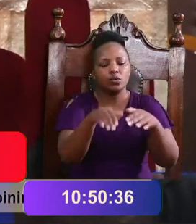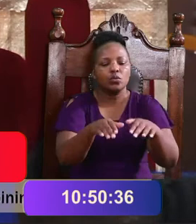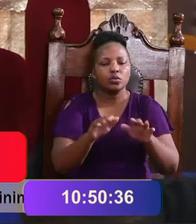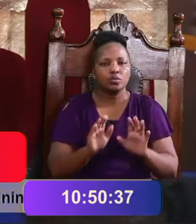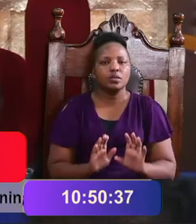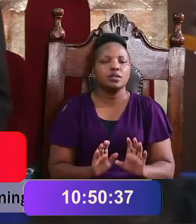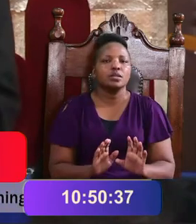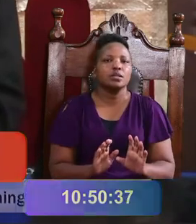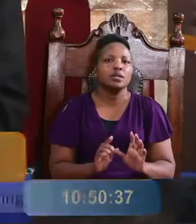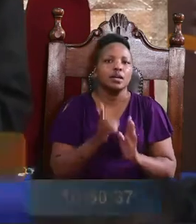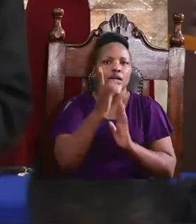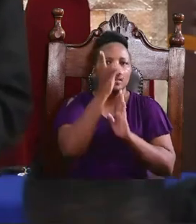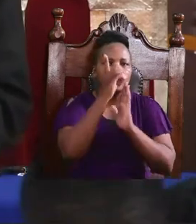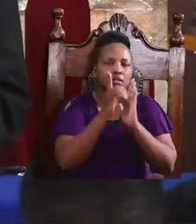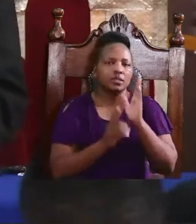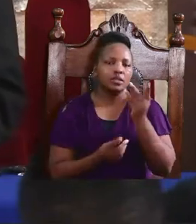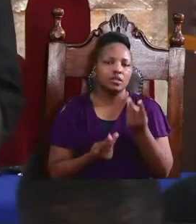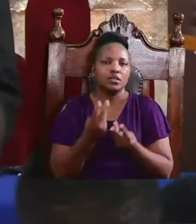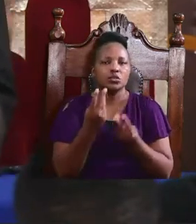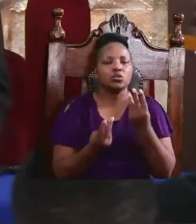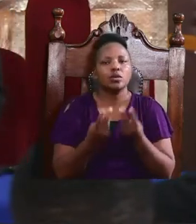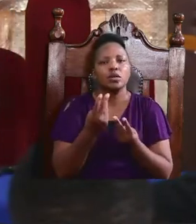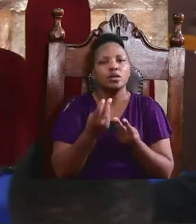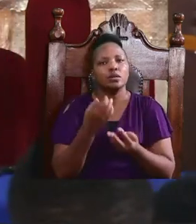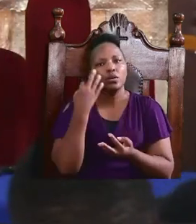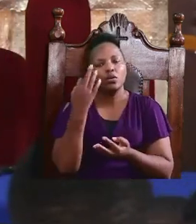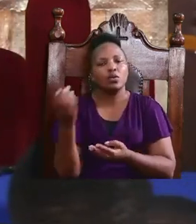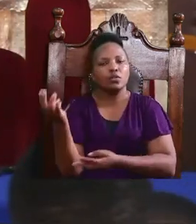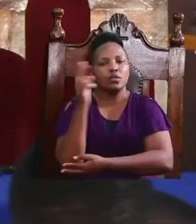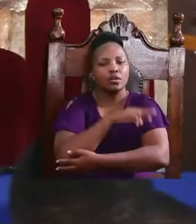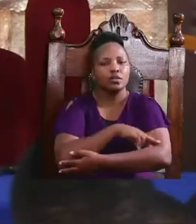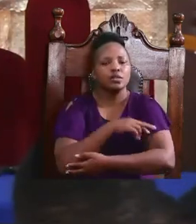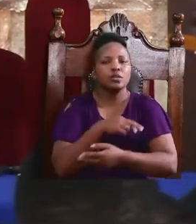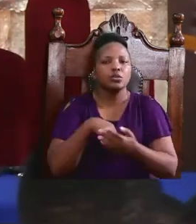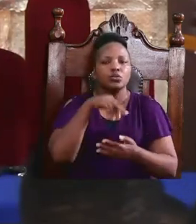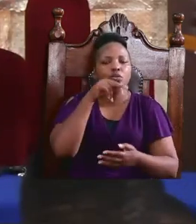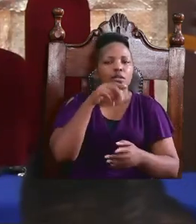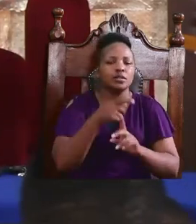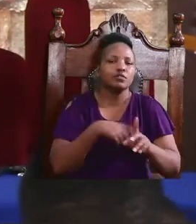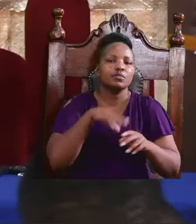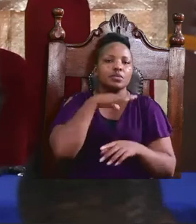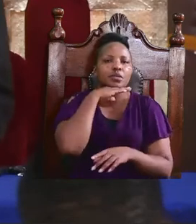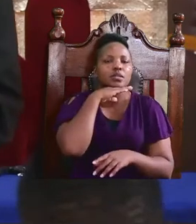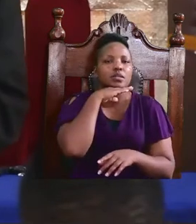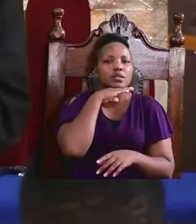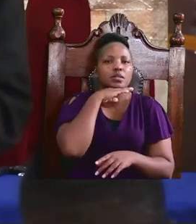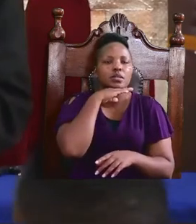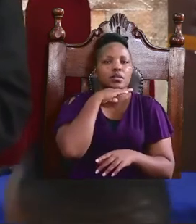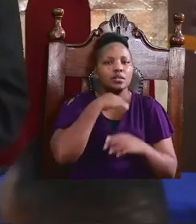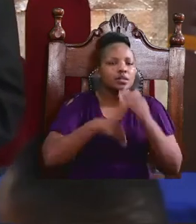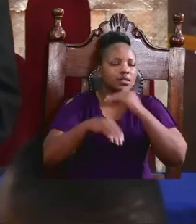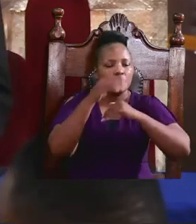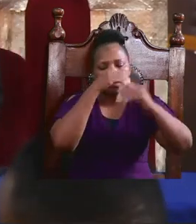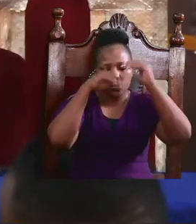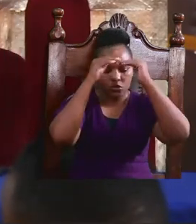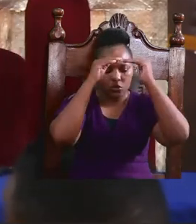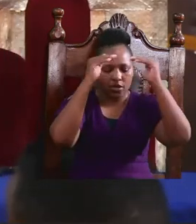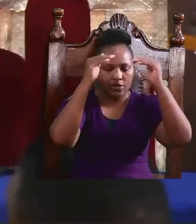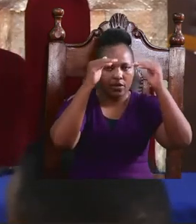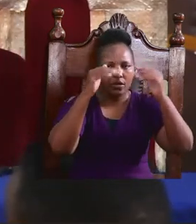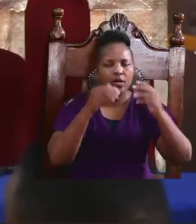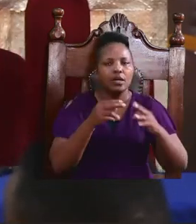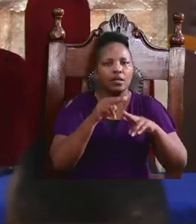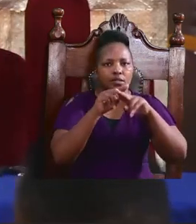akafa, akazikwa, akashuka kuzimu, siku ya tatu akafufuka kutoka kwa wafu, akapaa